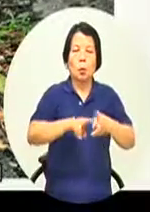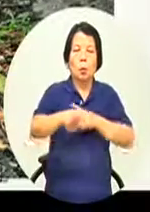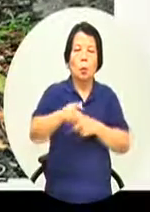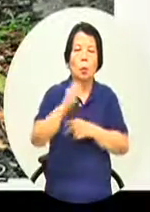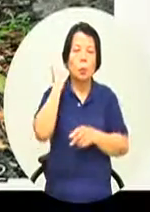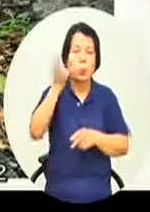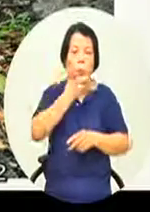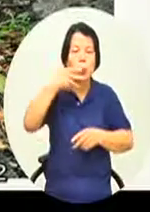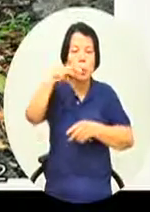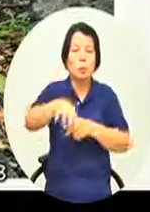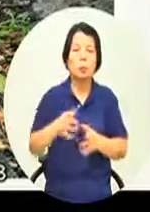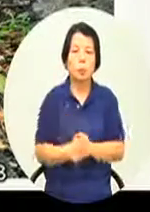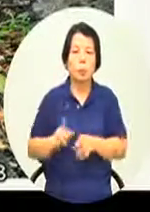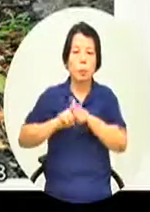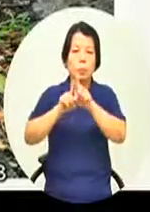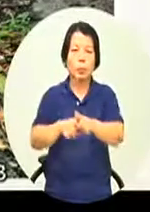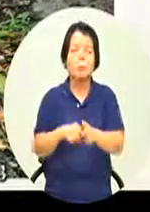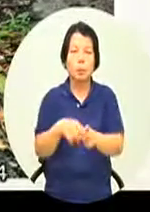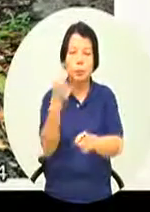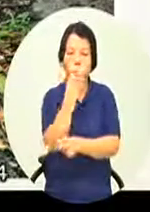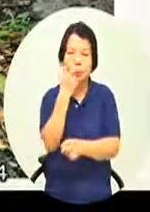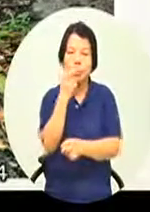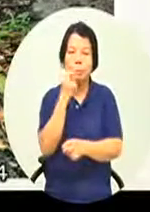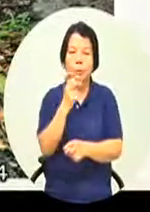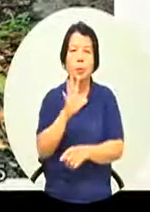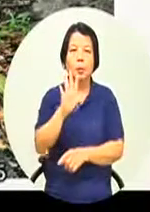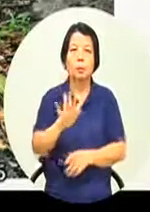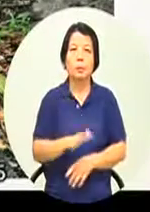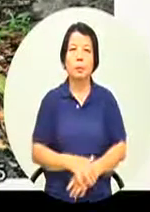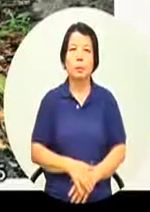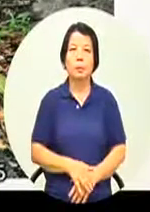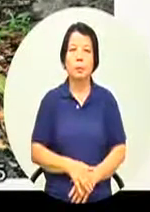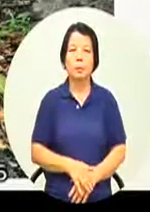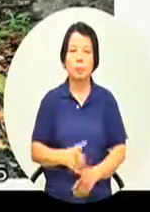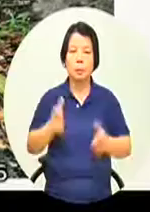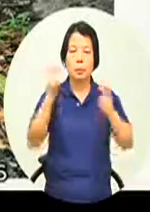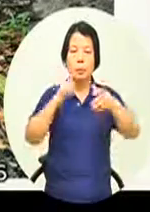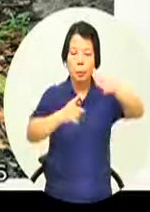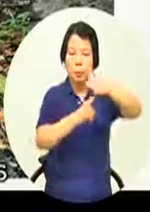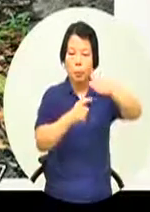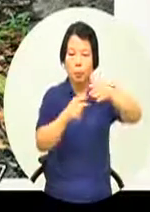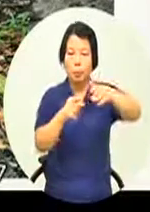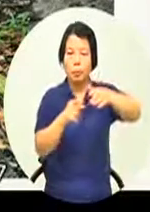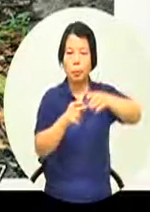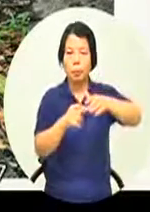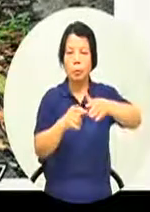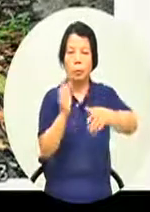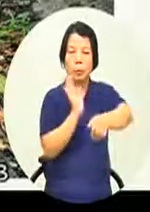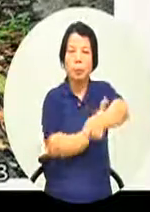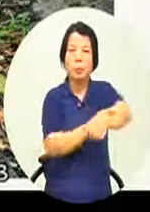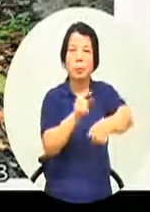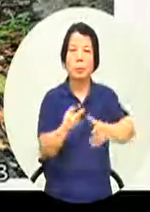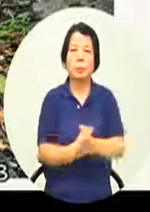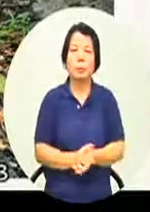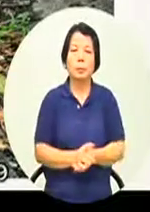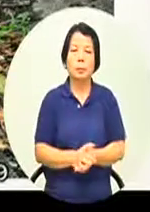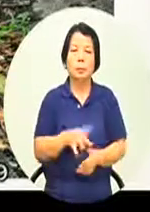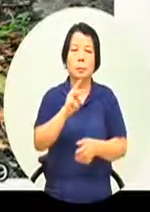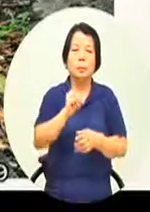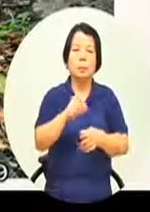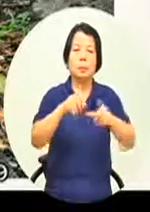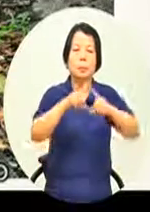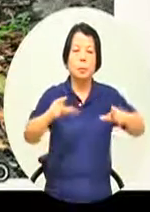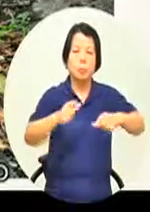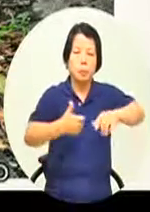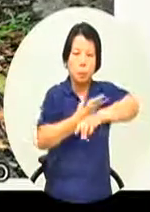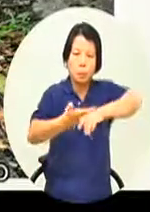去会刊。哦，这个就是在我们的高速公路旁，哦，就是我们的 N 线大牌，好，